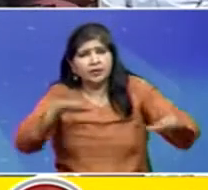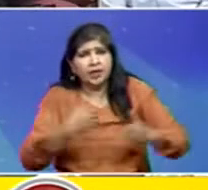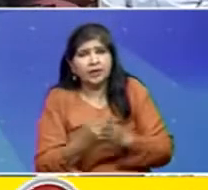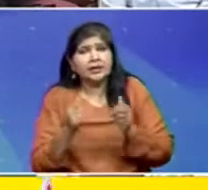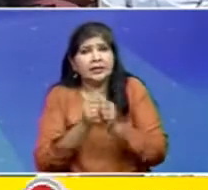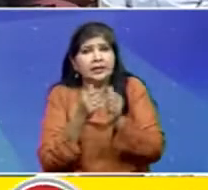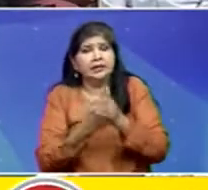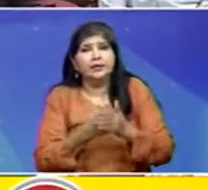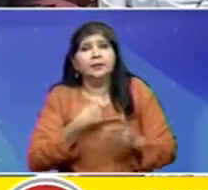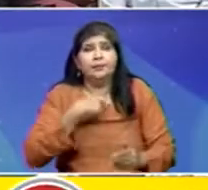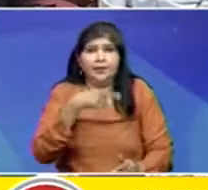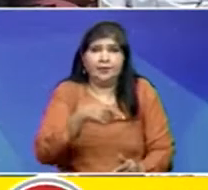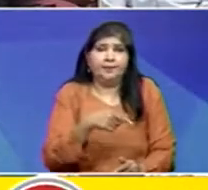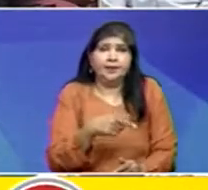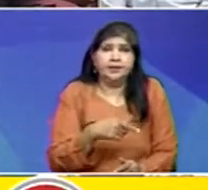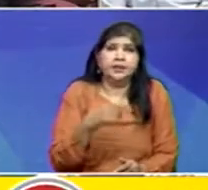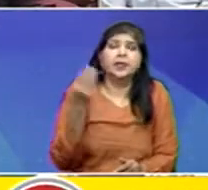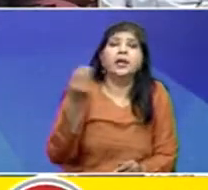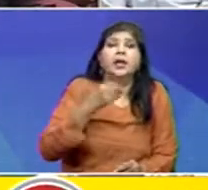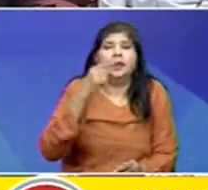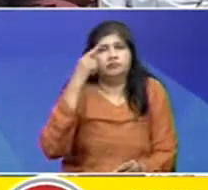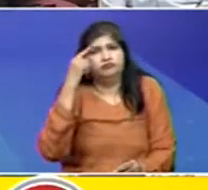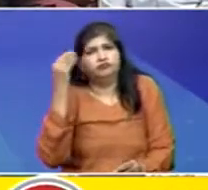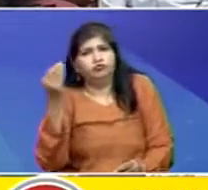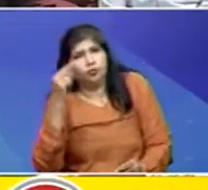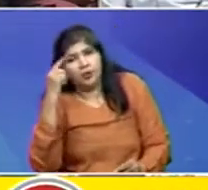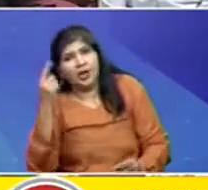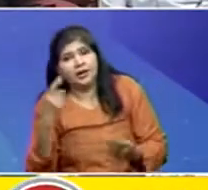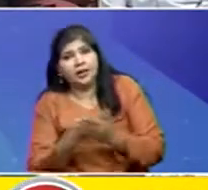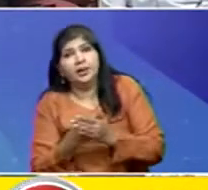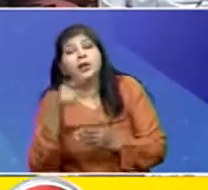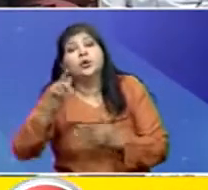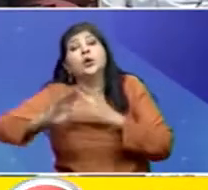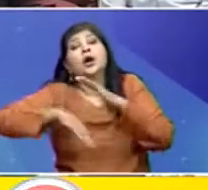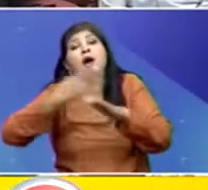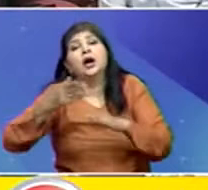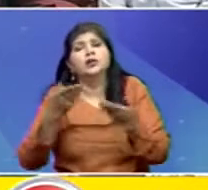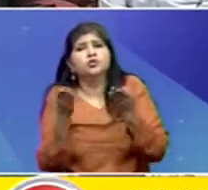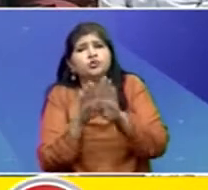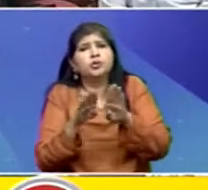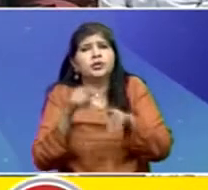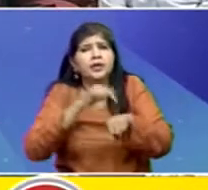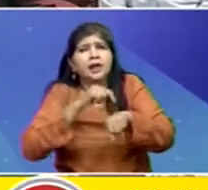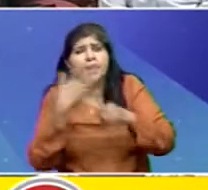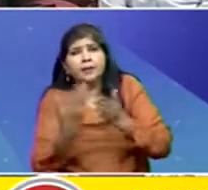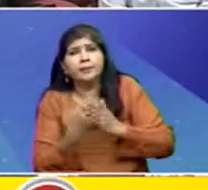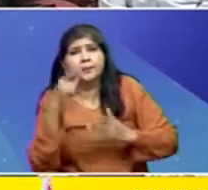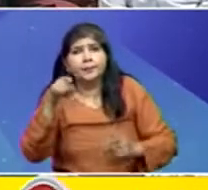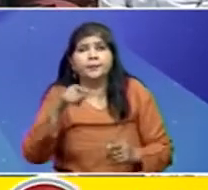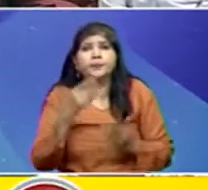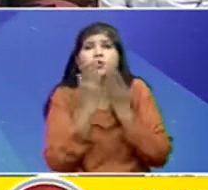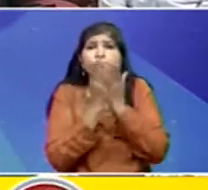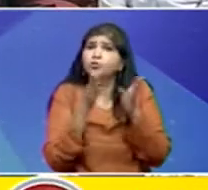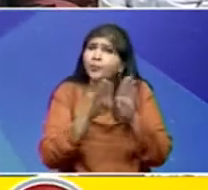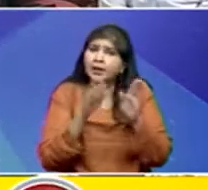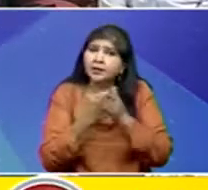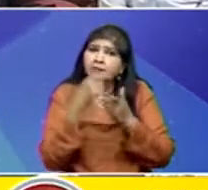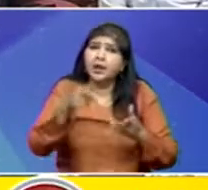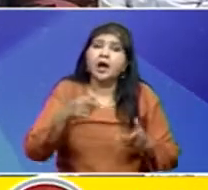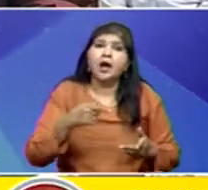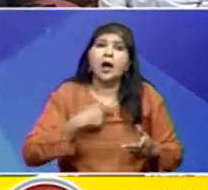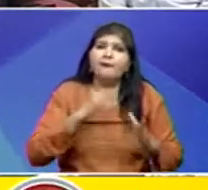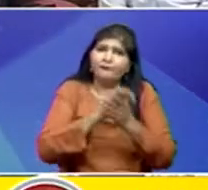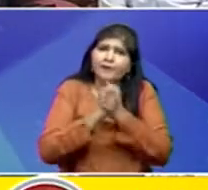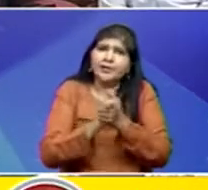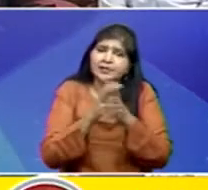मेरे पास एक आइडिया है क्योंना आने वाली छुटियों में आप अपने दोस्तों की मनली